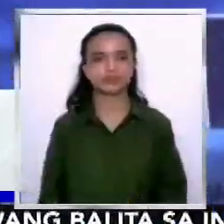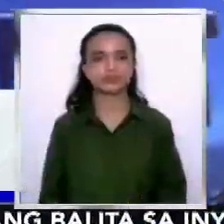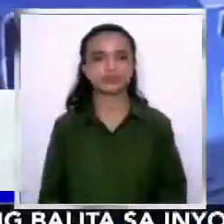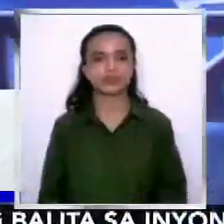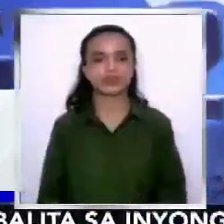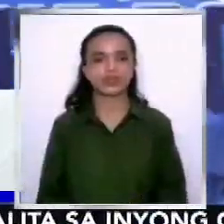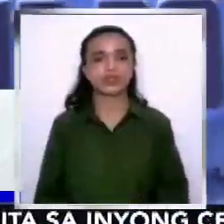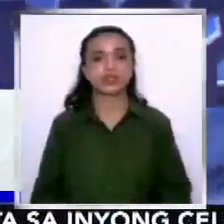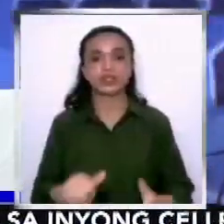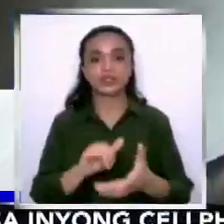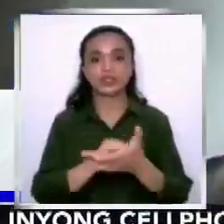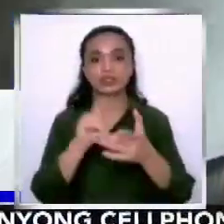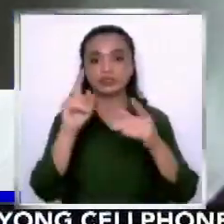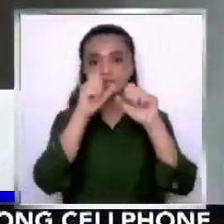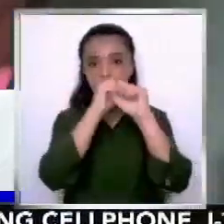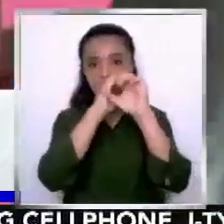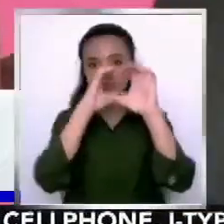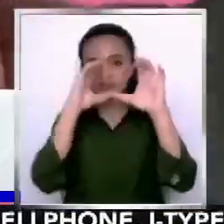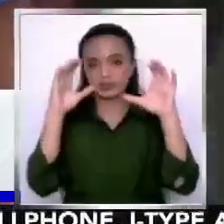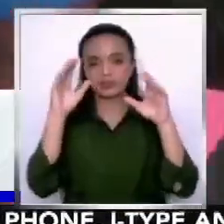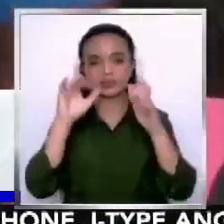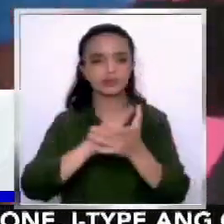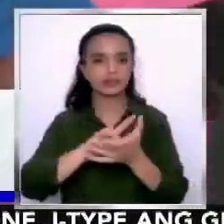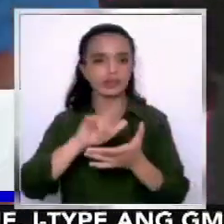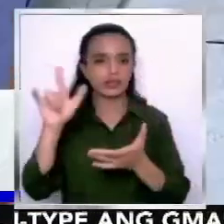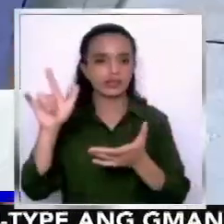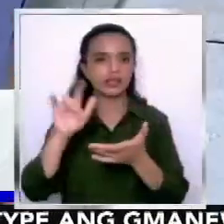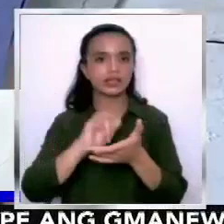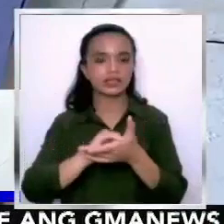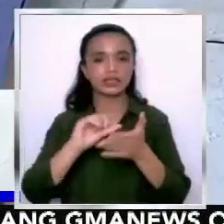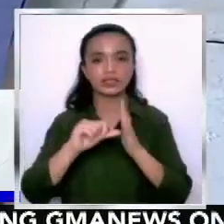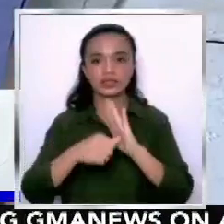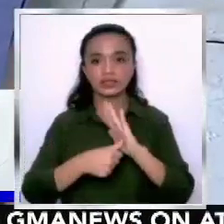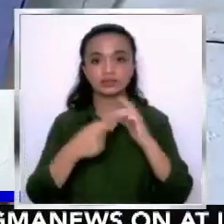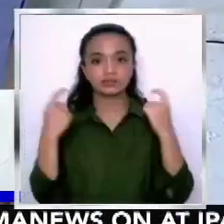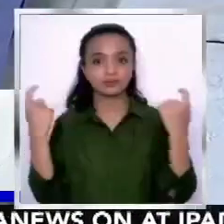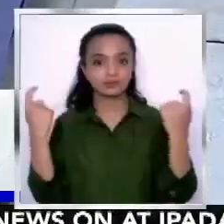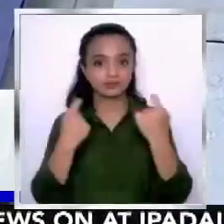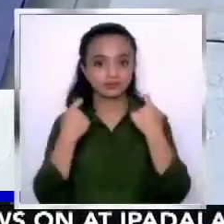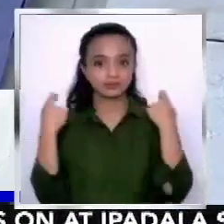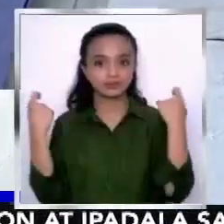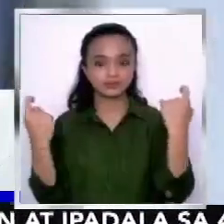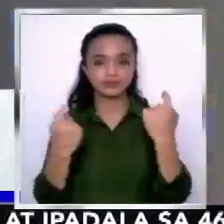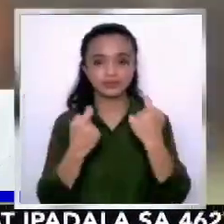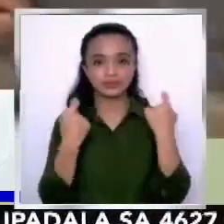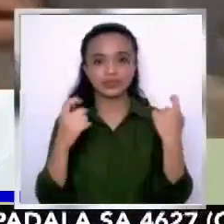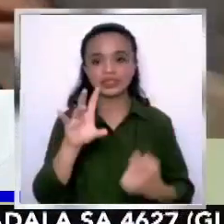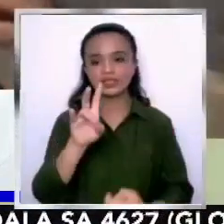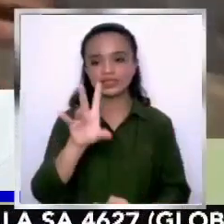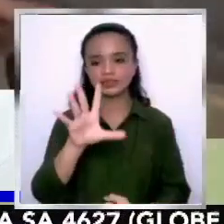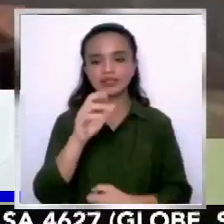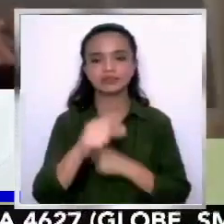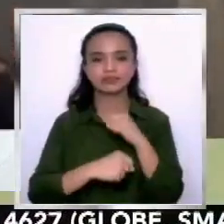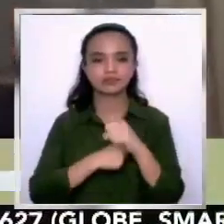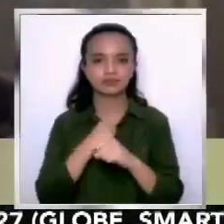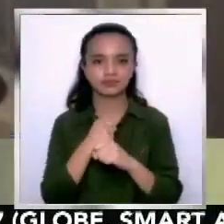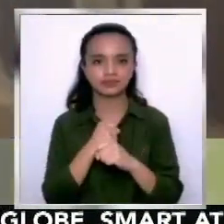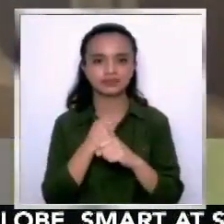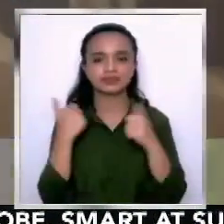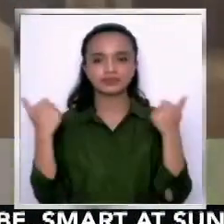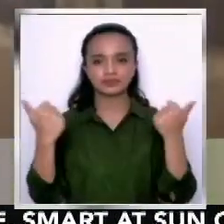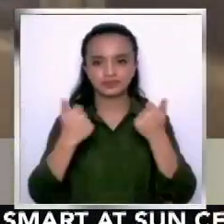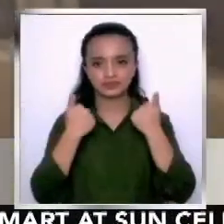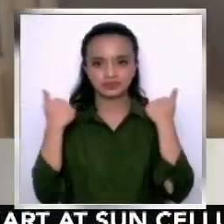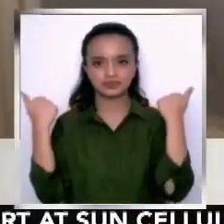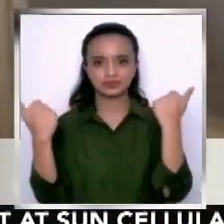ng Naval Air Wing, isa sa highlights sa pagdiriwang ng kanilang 75th anibersaryo. Mula rito sa Sangley Point